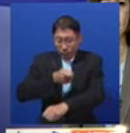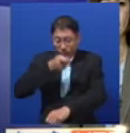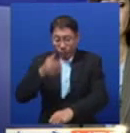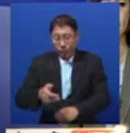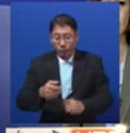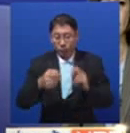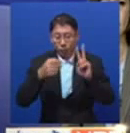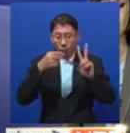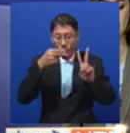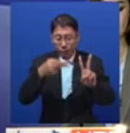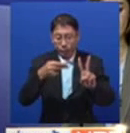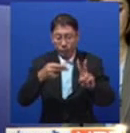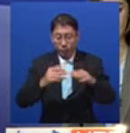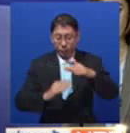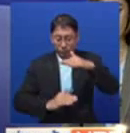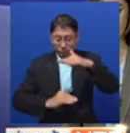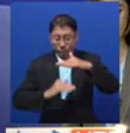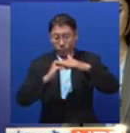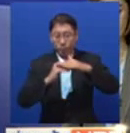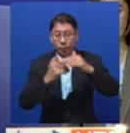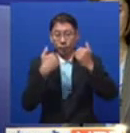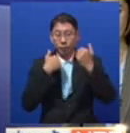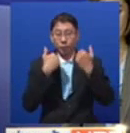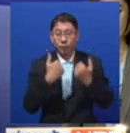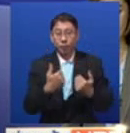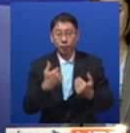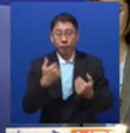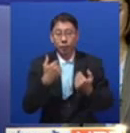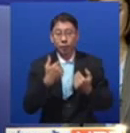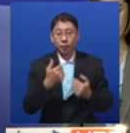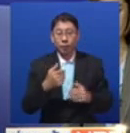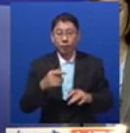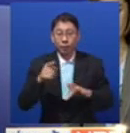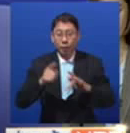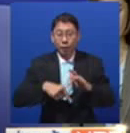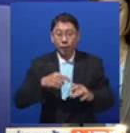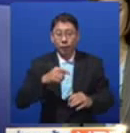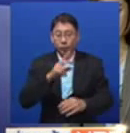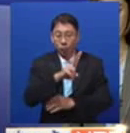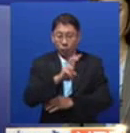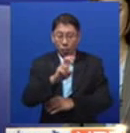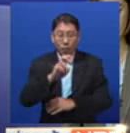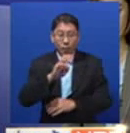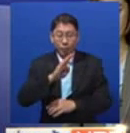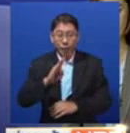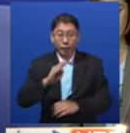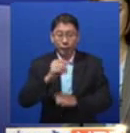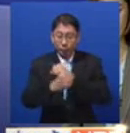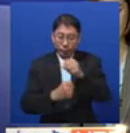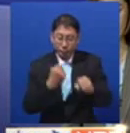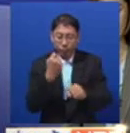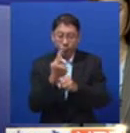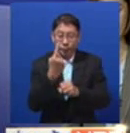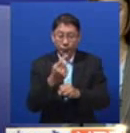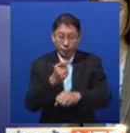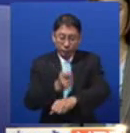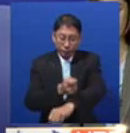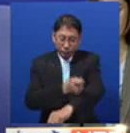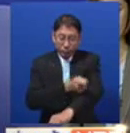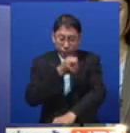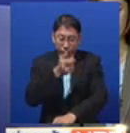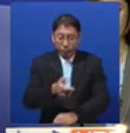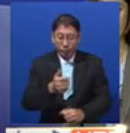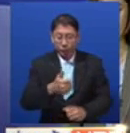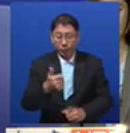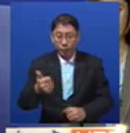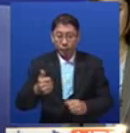น 20,000 บาทค่าขาดประโยชน์ทำมาหากินวันละ200บาทต่อ1ปีค่าตอบแทนเสียหายอื่น